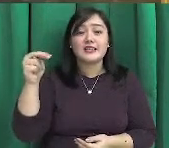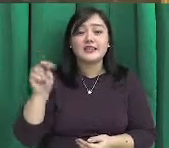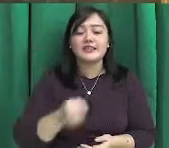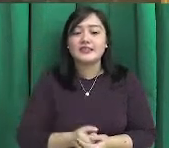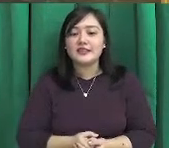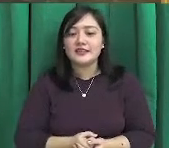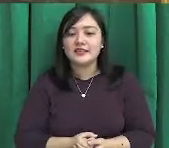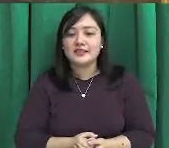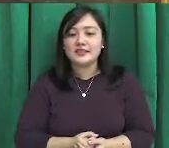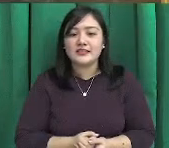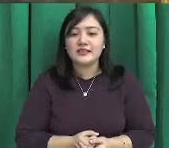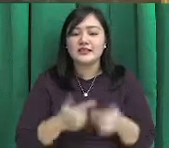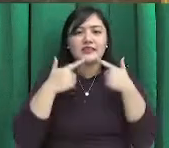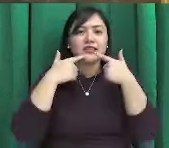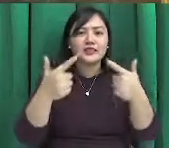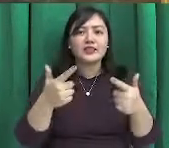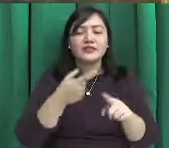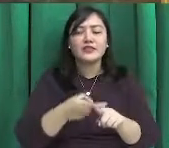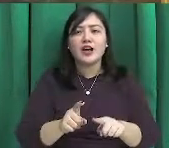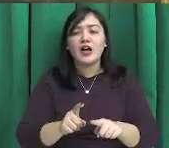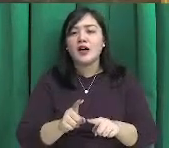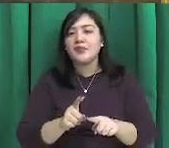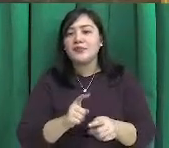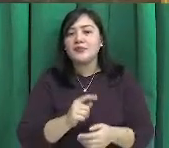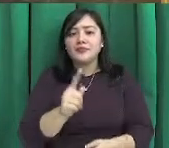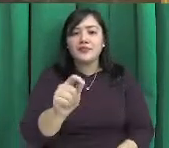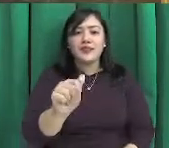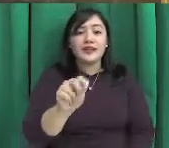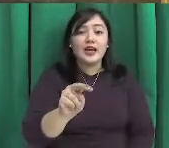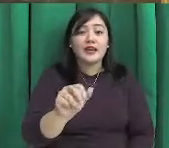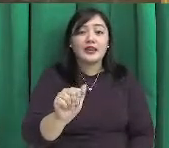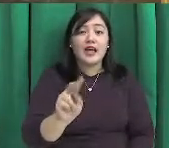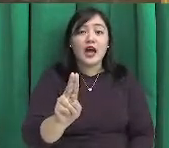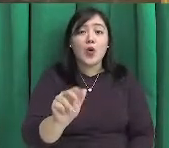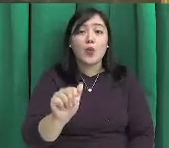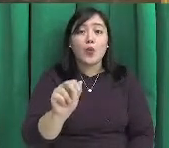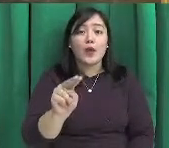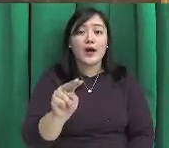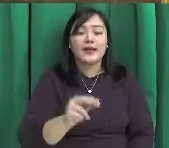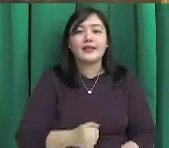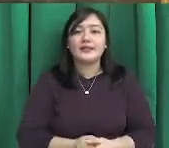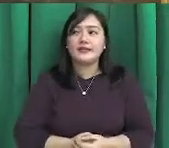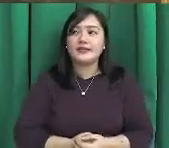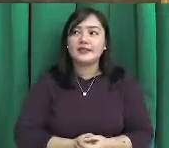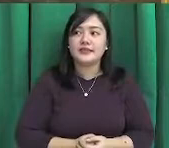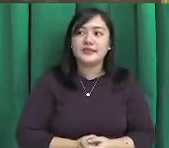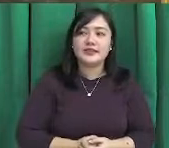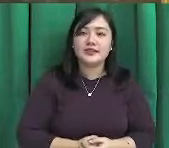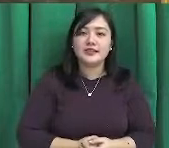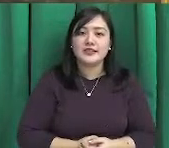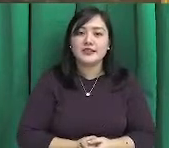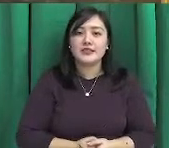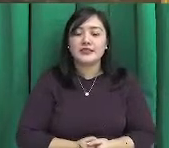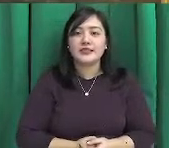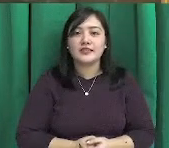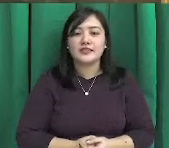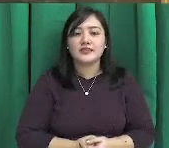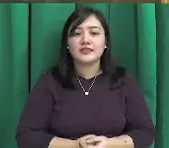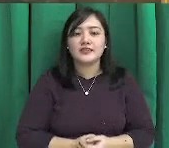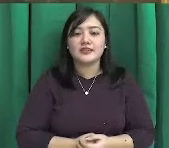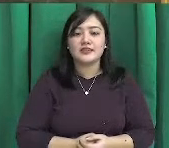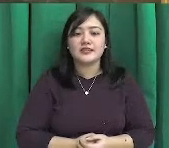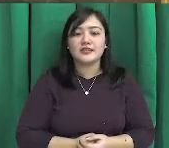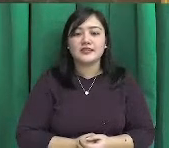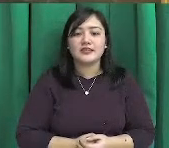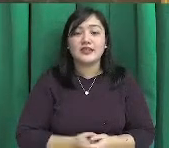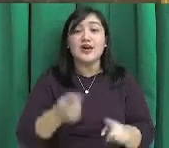sa Tanawan. Diyan lang kayo at sana'y may matutunan rin kayo sa Tanawan? Programang ito. Opo, Pastor. Tanawan, Batangas?